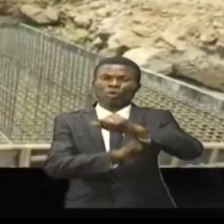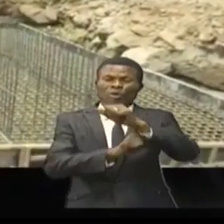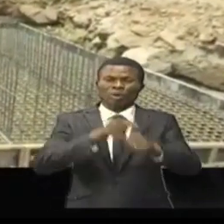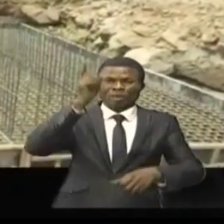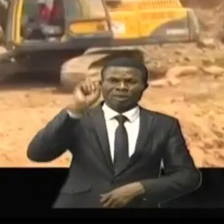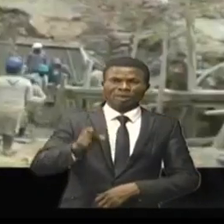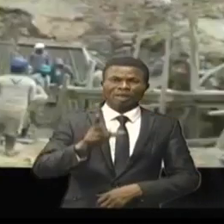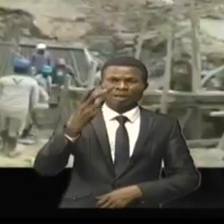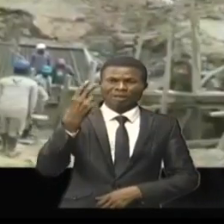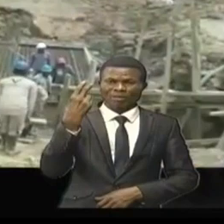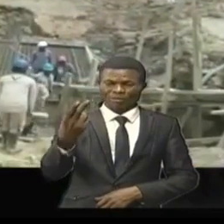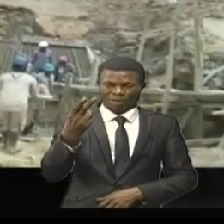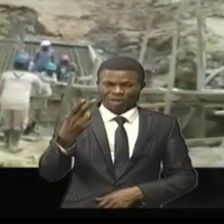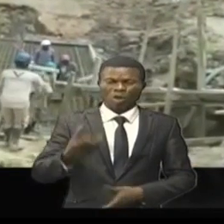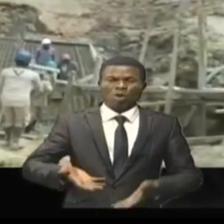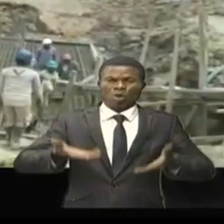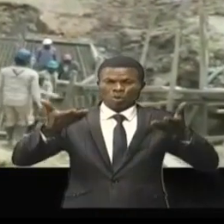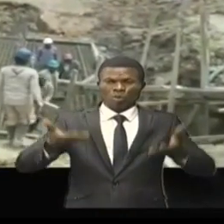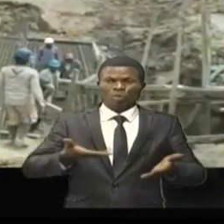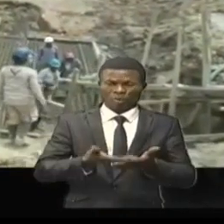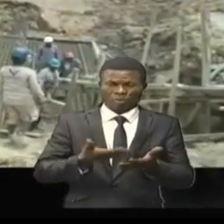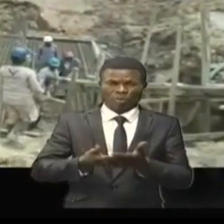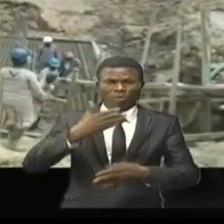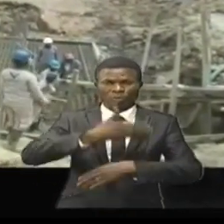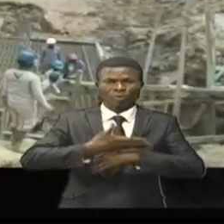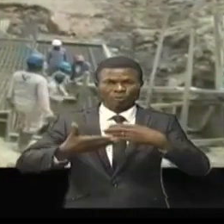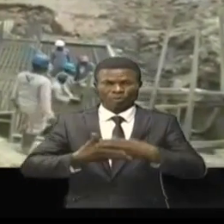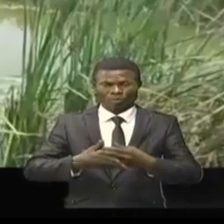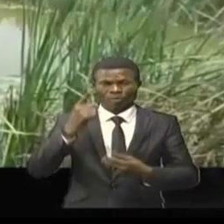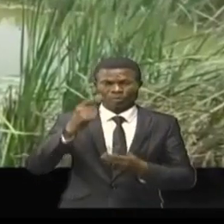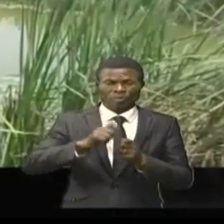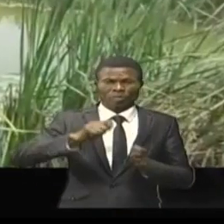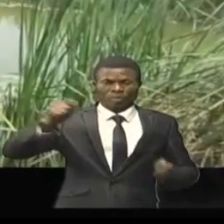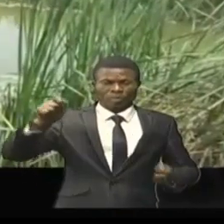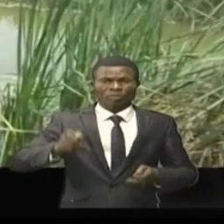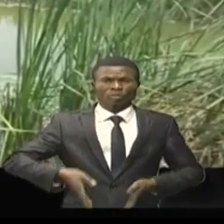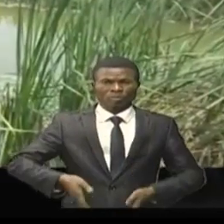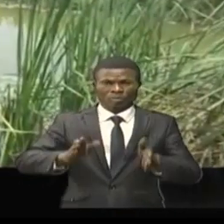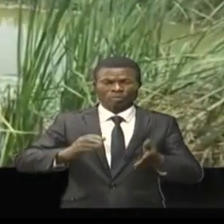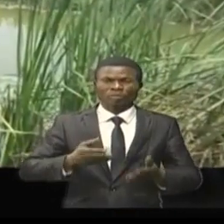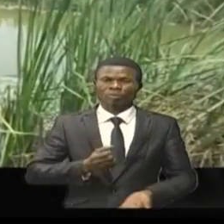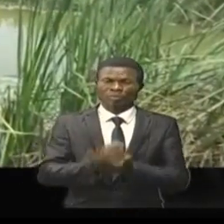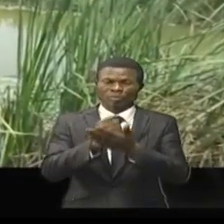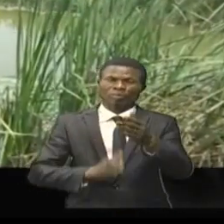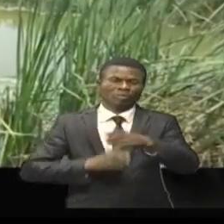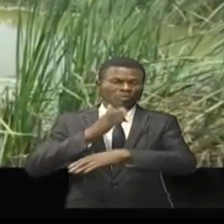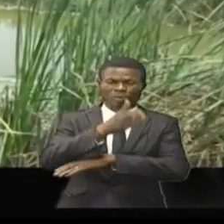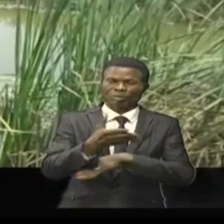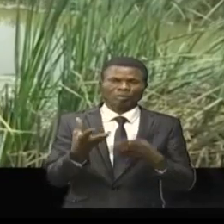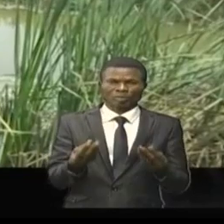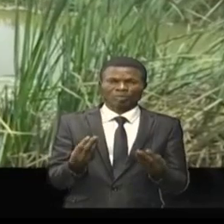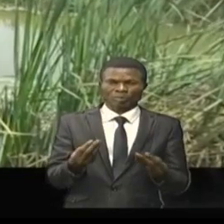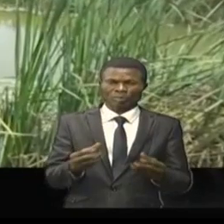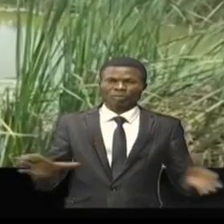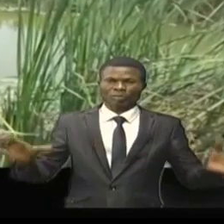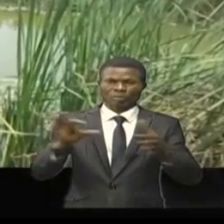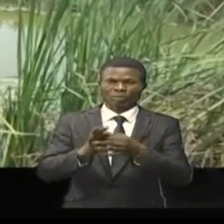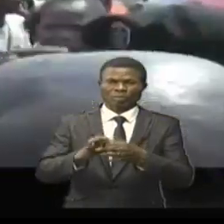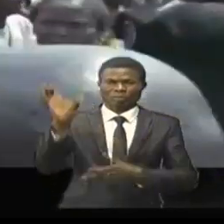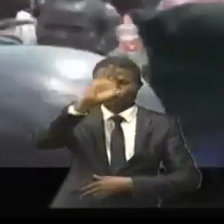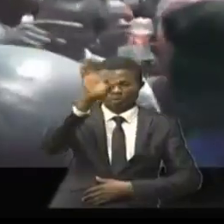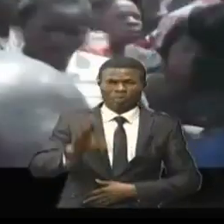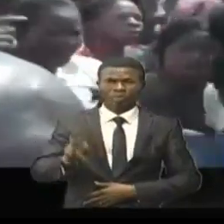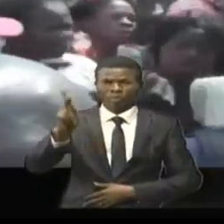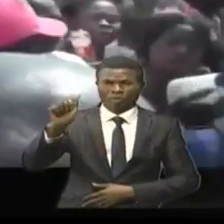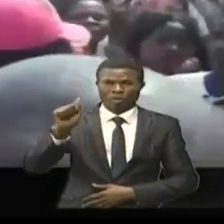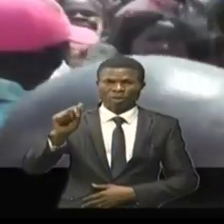120 tonnes. Ce projet comprend également la réhabilitation d'un kilomètre des routes pour faciliter la traversée de cet ouvrage qui reliera les communes de Katuba